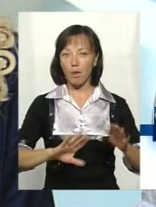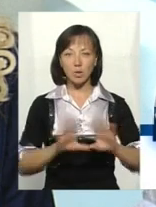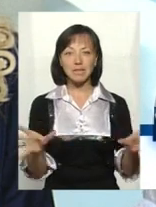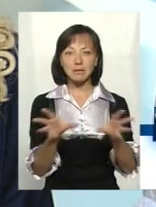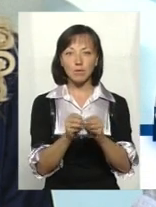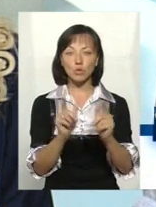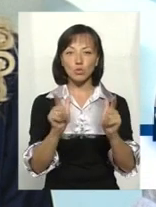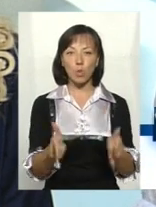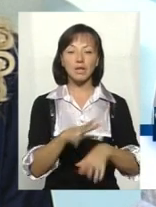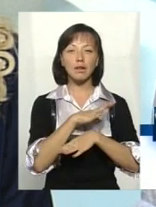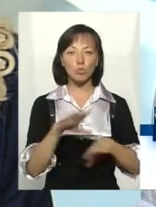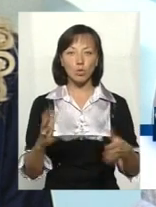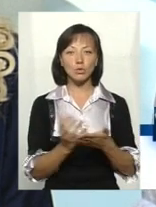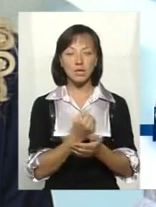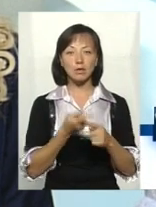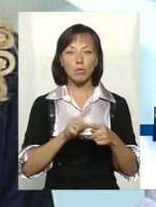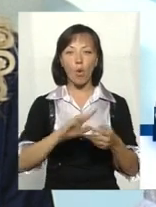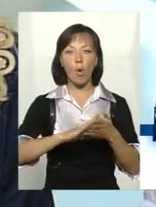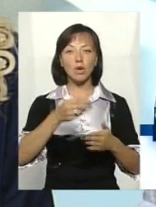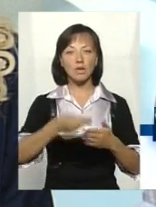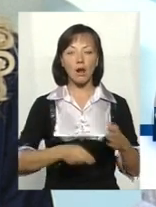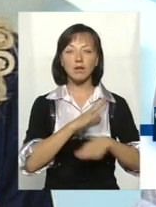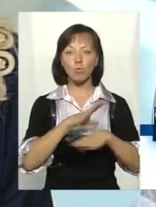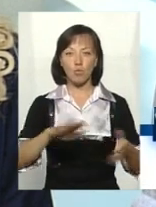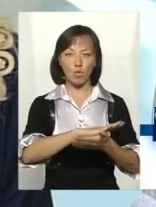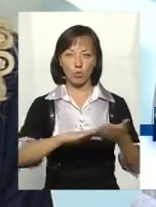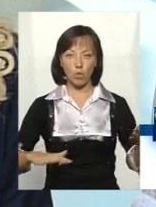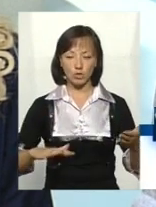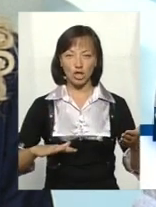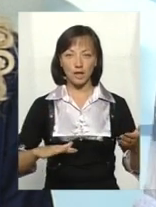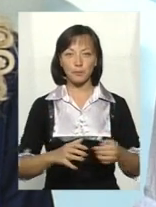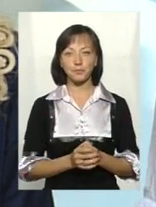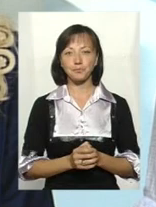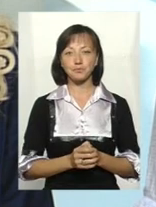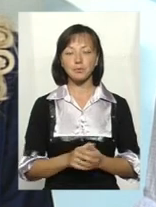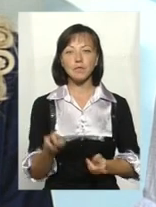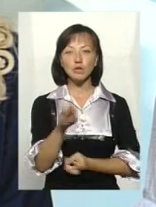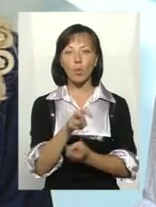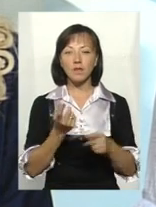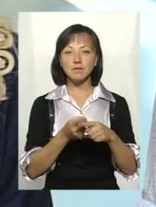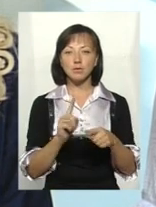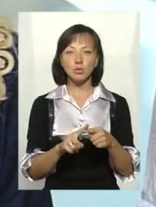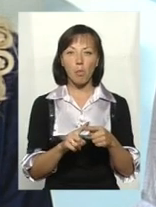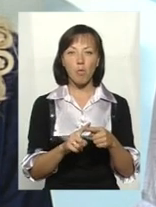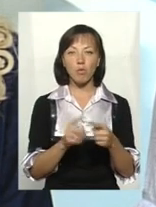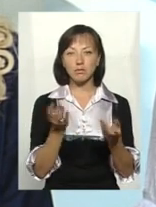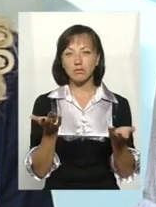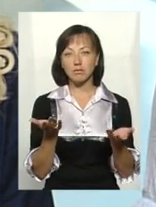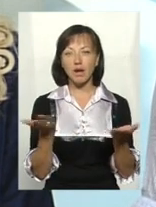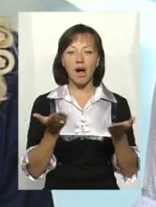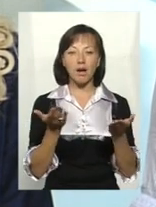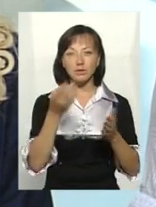Спільної згоди не було досягнуто, тому контракт не був продовжений. Власне, шукати в цьому якихось підводних каменів